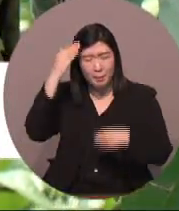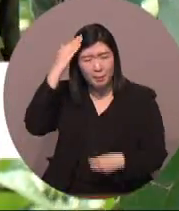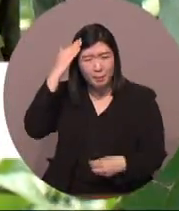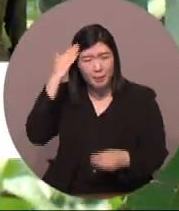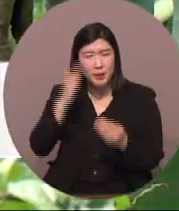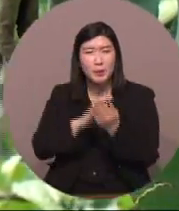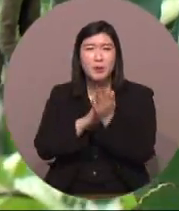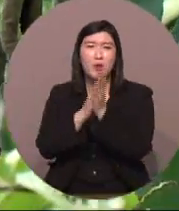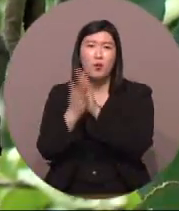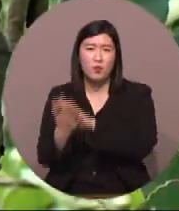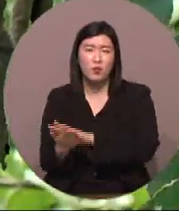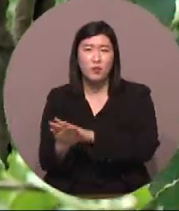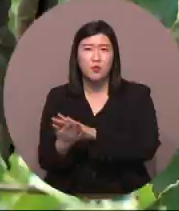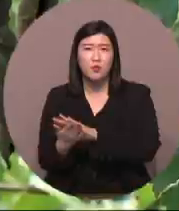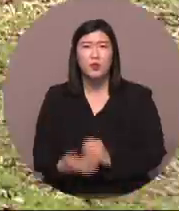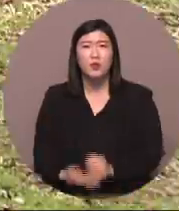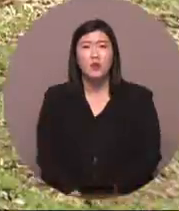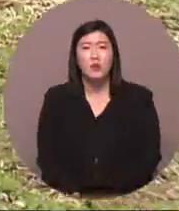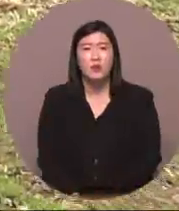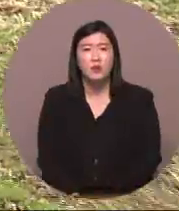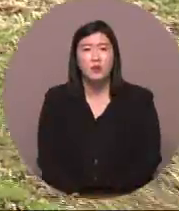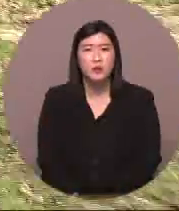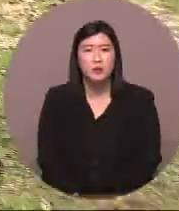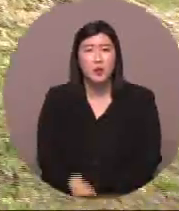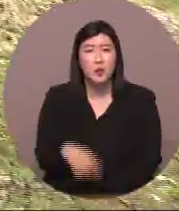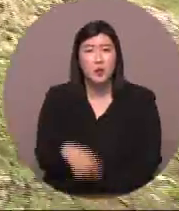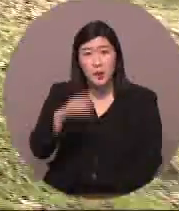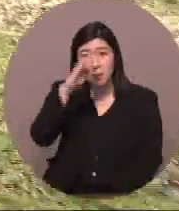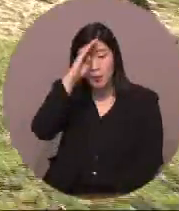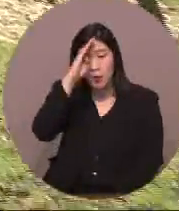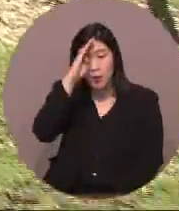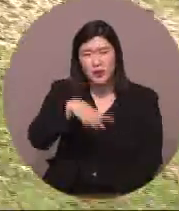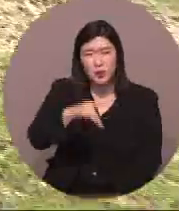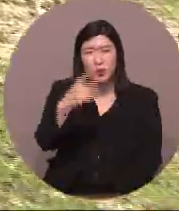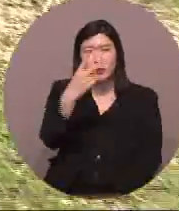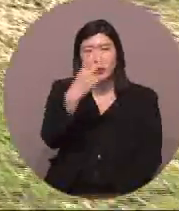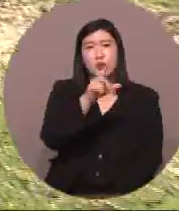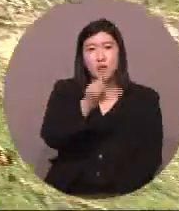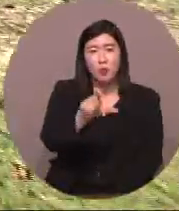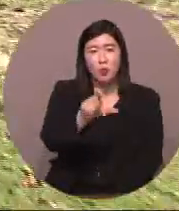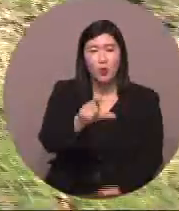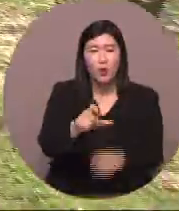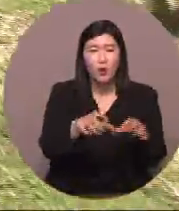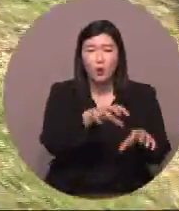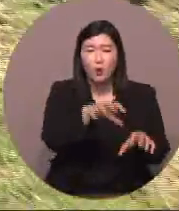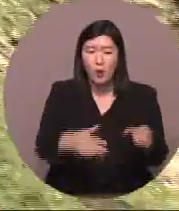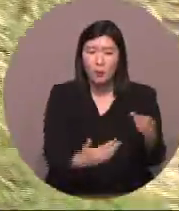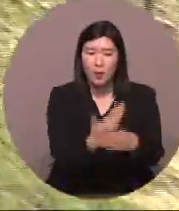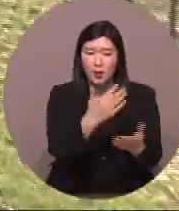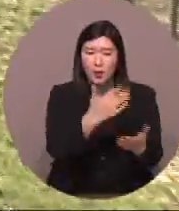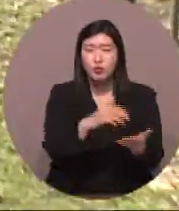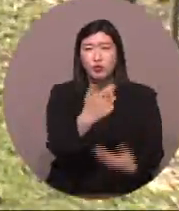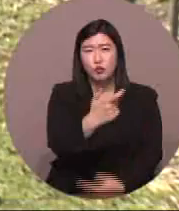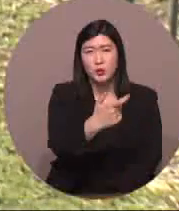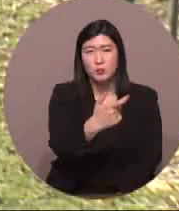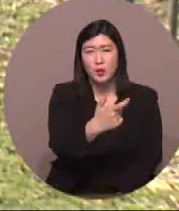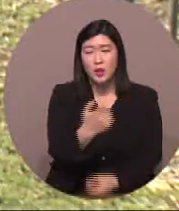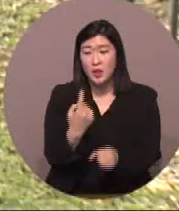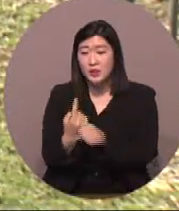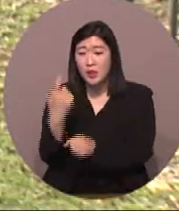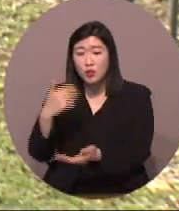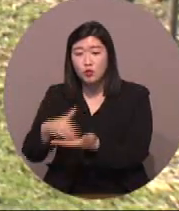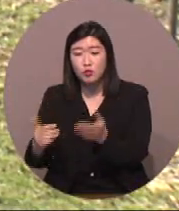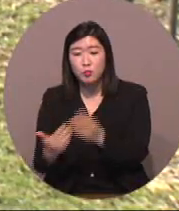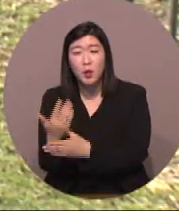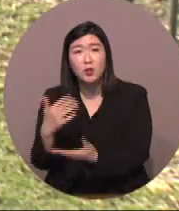마르는 피해가 발생합니다 과 상병은 지난 2015년 전국 60여개의 농가에서 처음 발생했는데 지난해에는